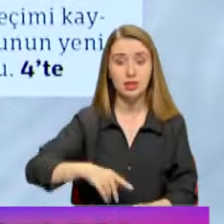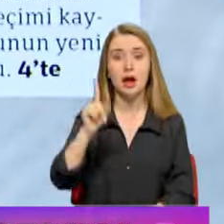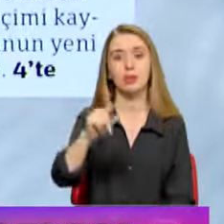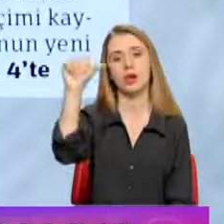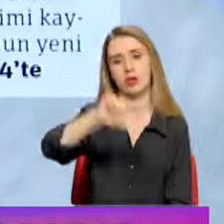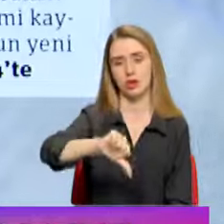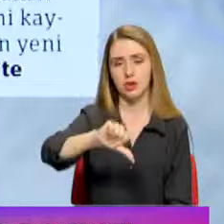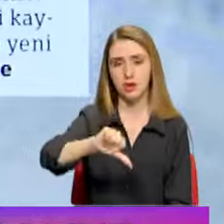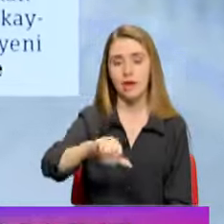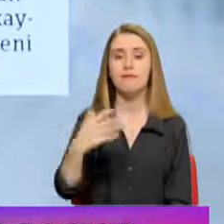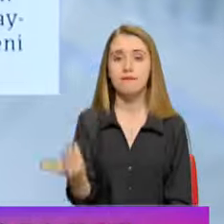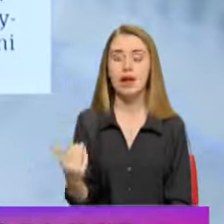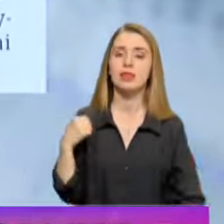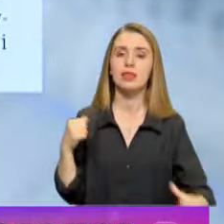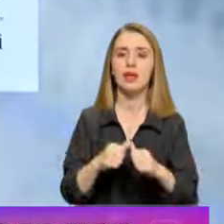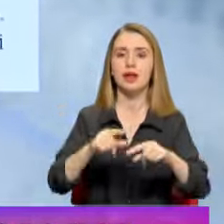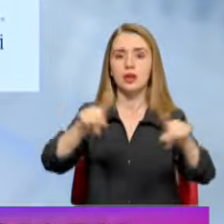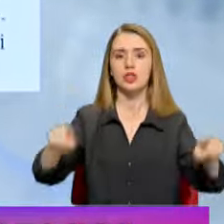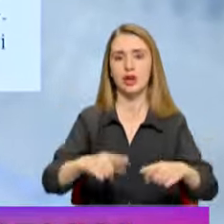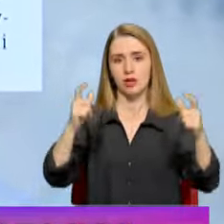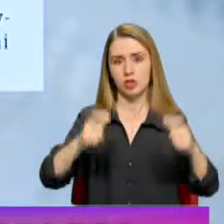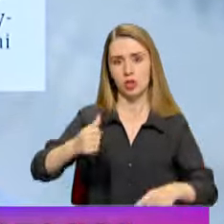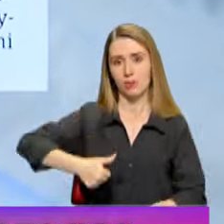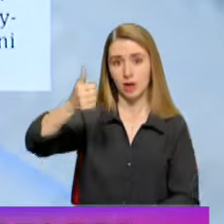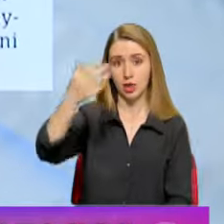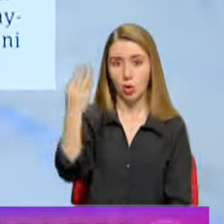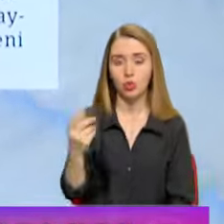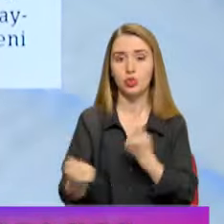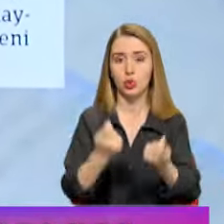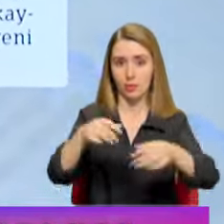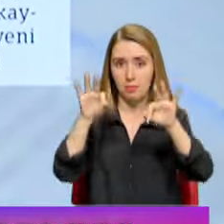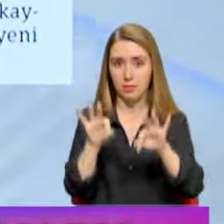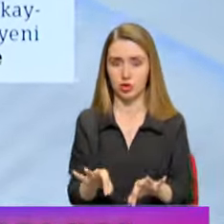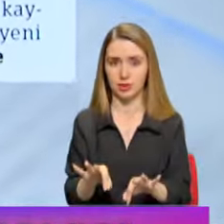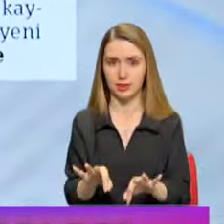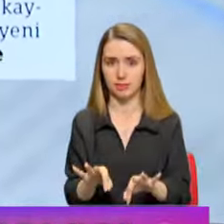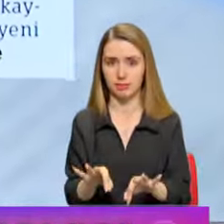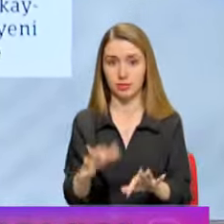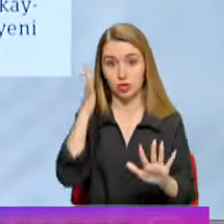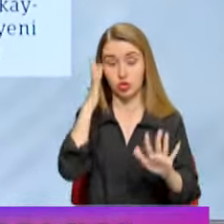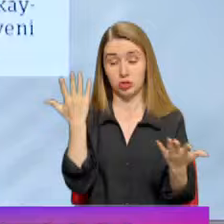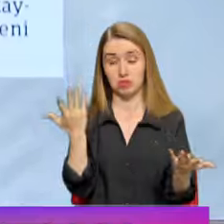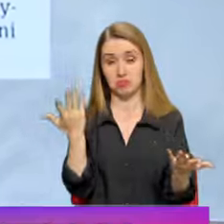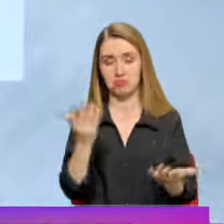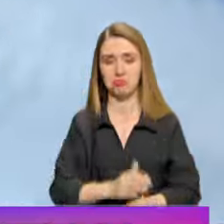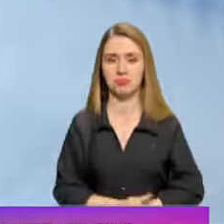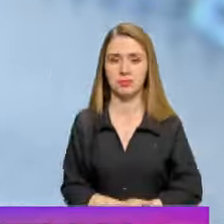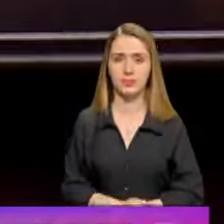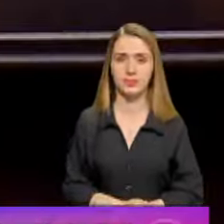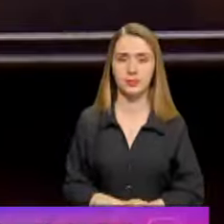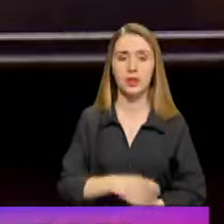bir isimdi ve yeniden çevre ve şehircilik bakanı olarak göreve getirilmesi şaşırttı